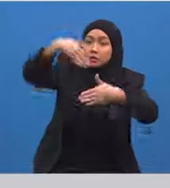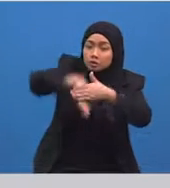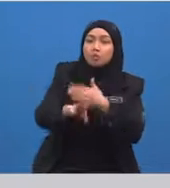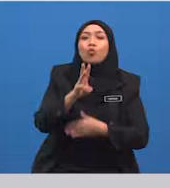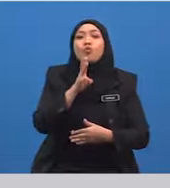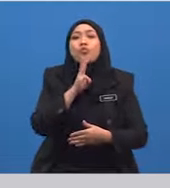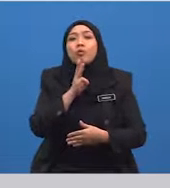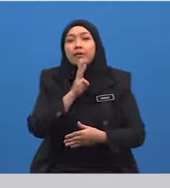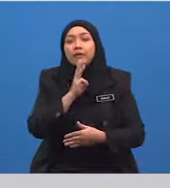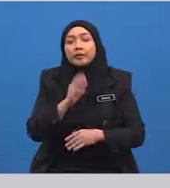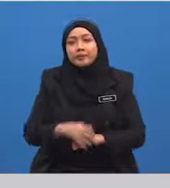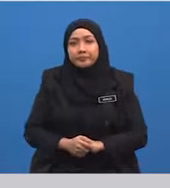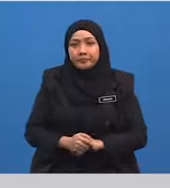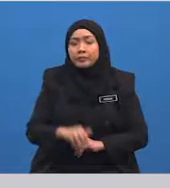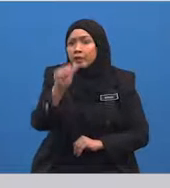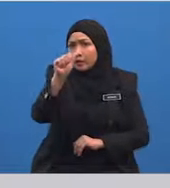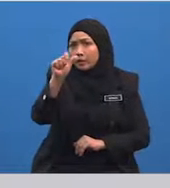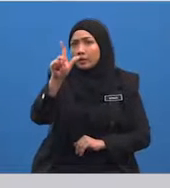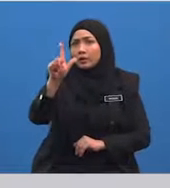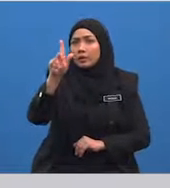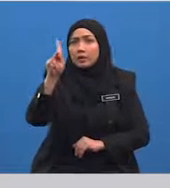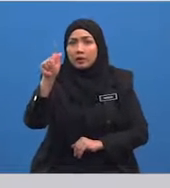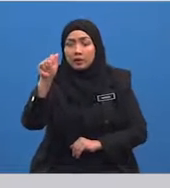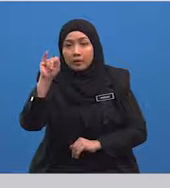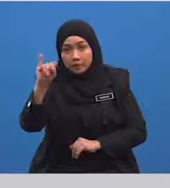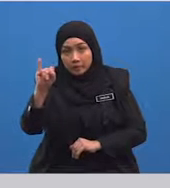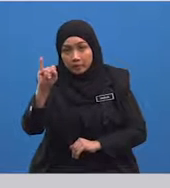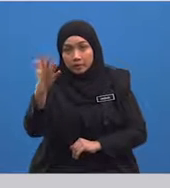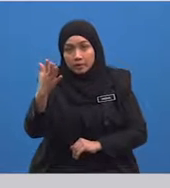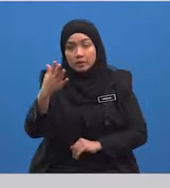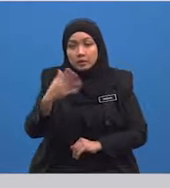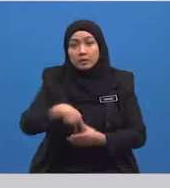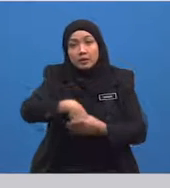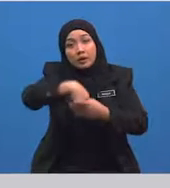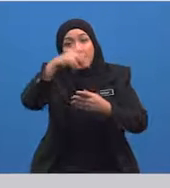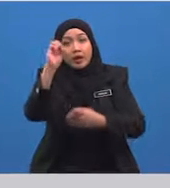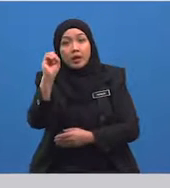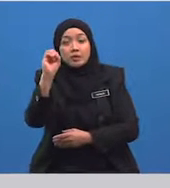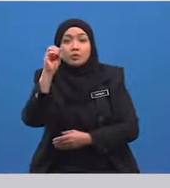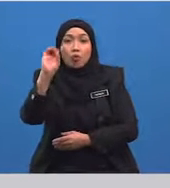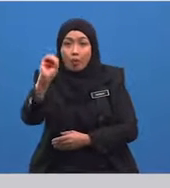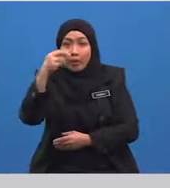Sifat-sifat alkali adalah disebabkan oleh ion hidroksil tersebut.